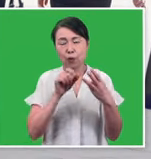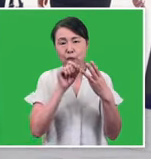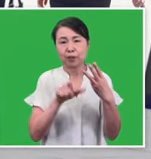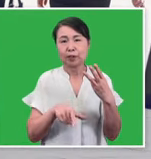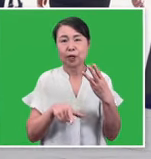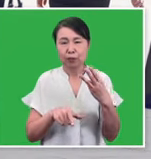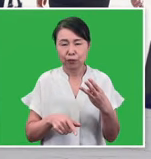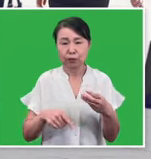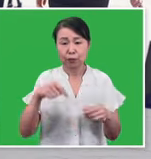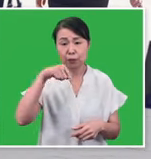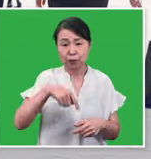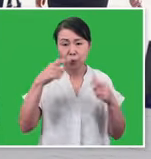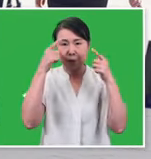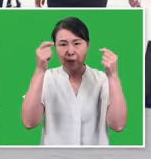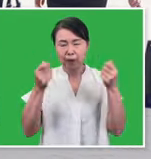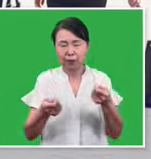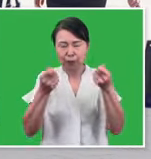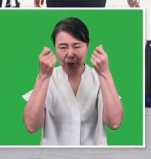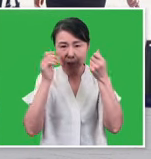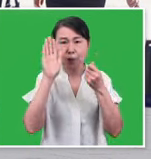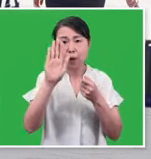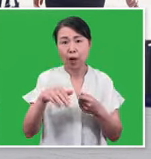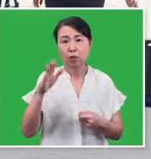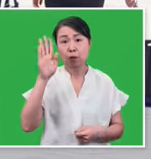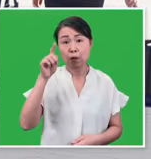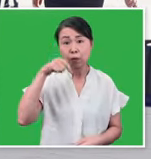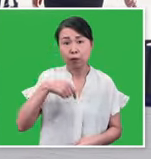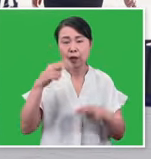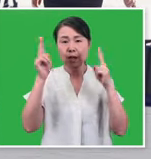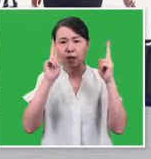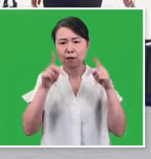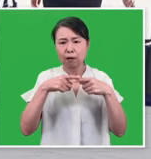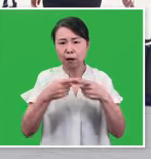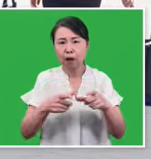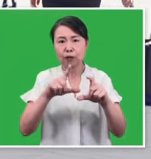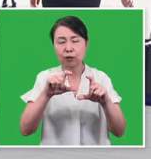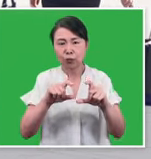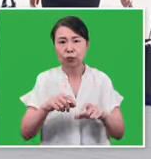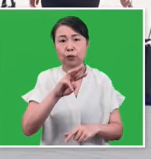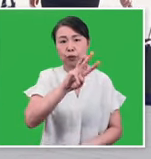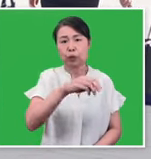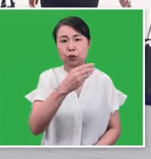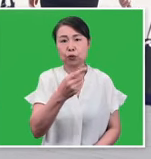今年3月に卒業した県内大学生の県内就職割合は